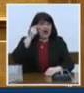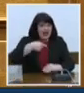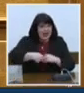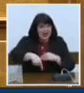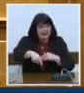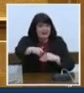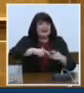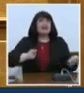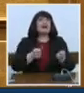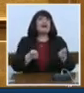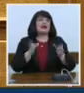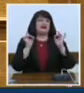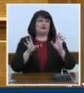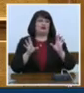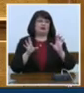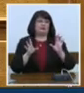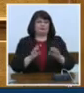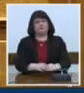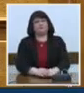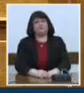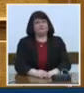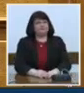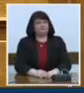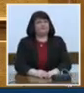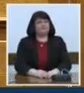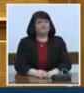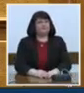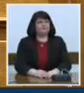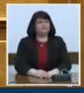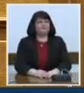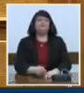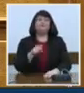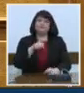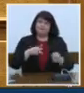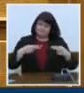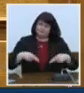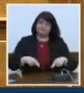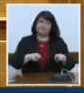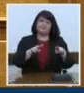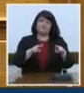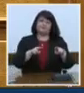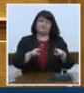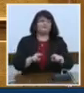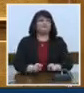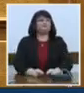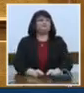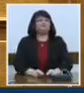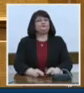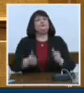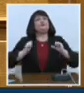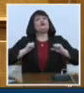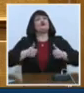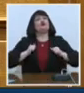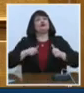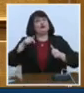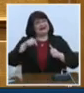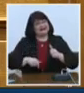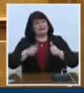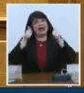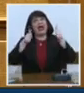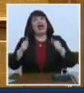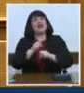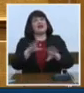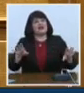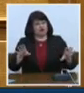αντιδράσει αύριο. Στην κατεύθυνση αυτή κινούνται και οι πρωτοβουλίες τις οποίες σήμερα ανακοινώνω.